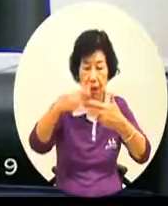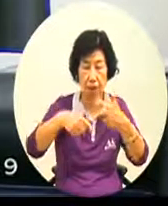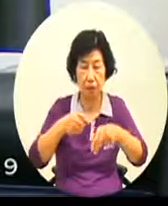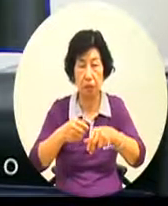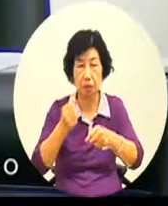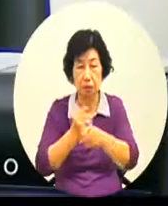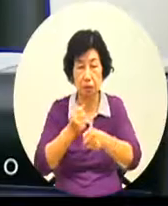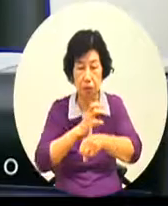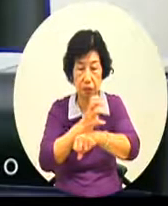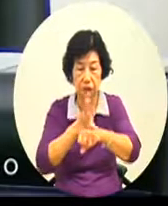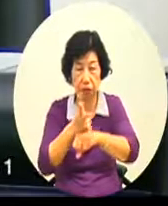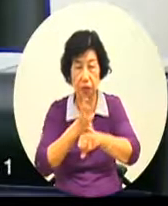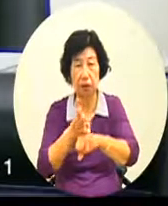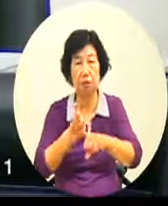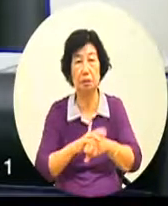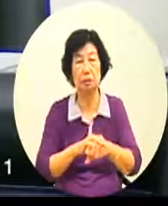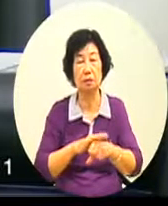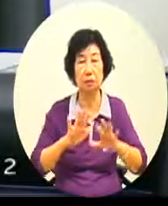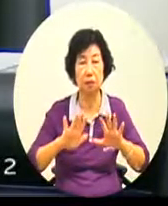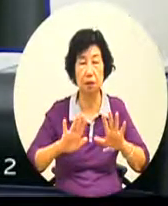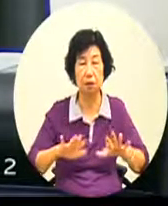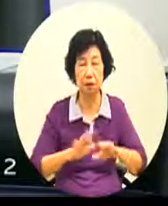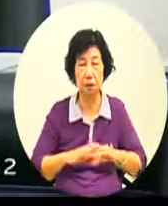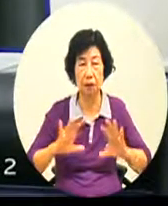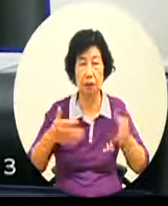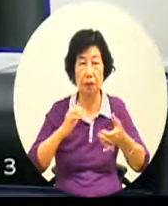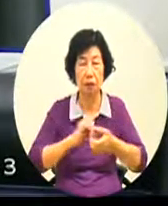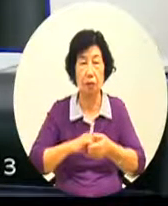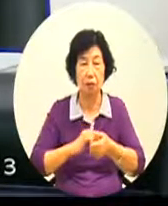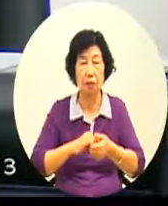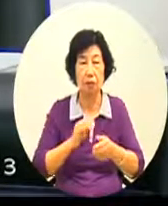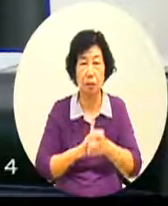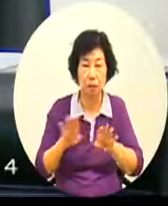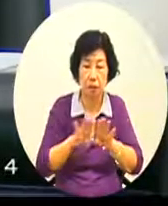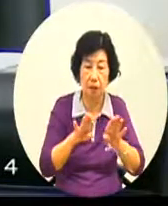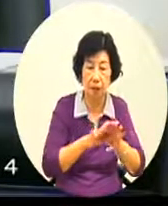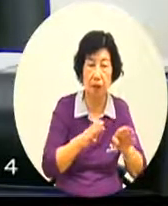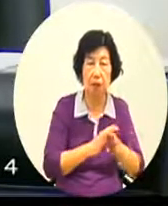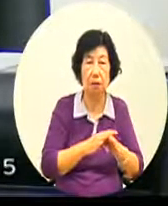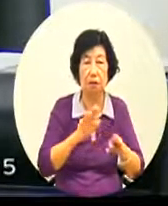7天 国定假日一直都还没有去做修正因为之前